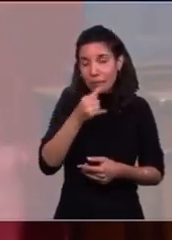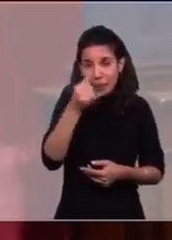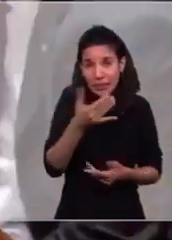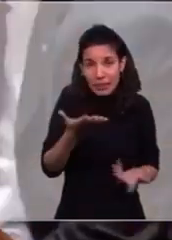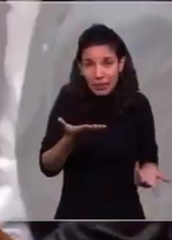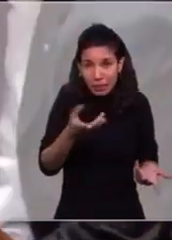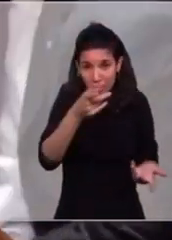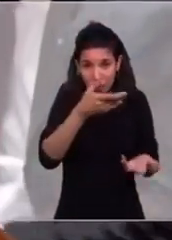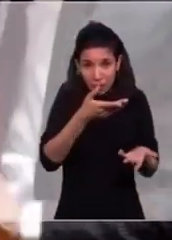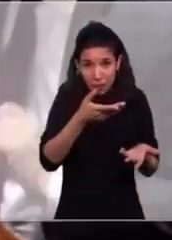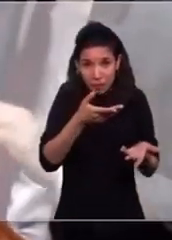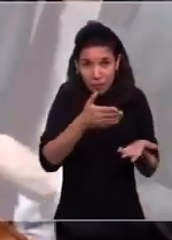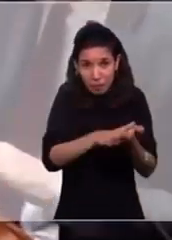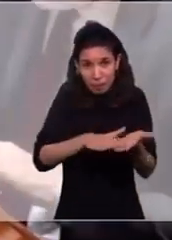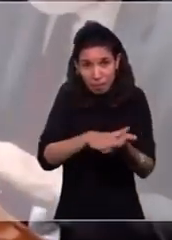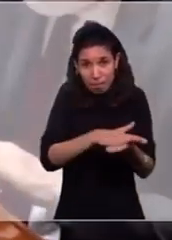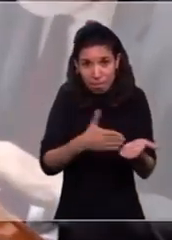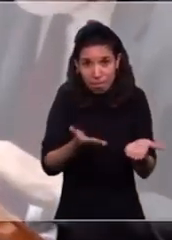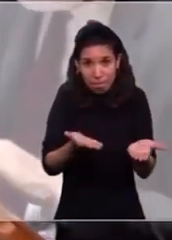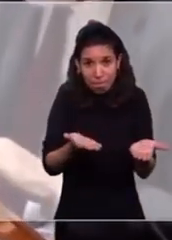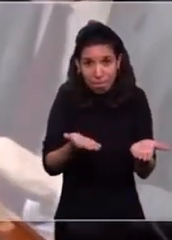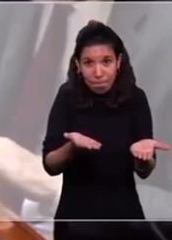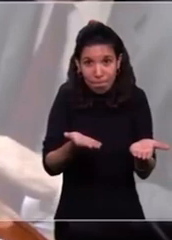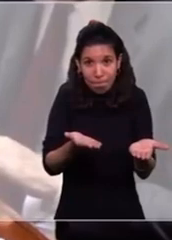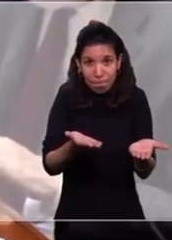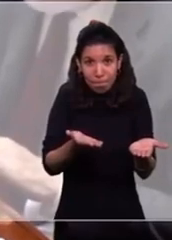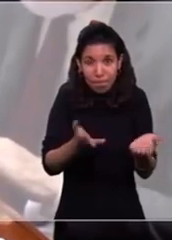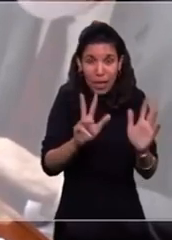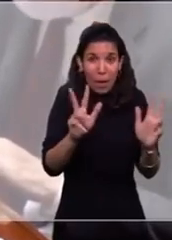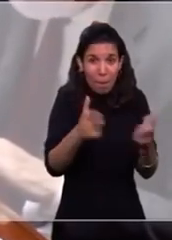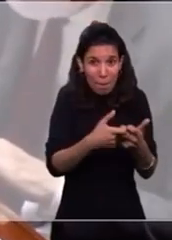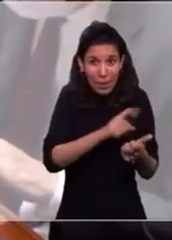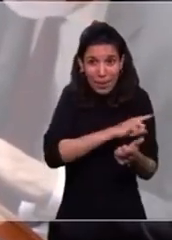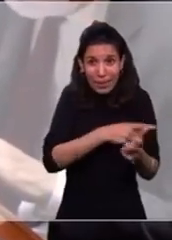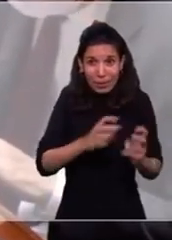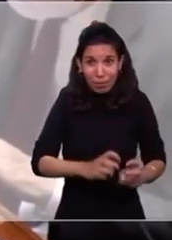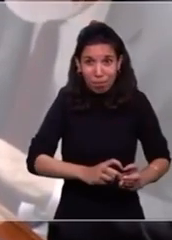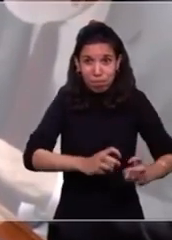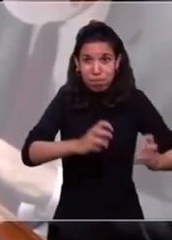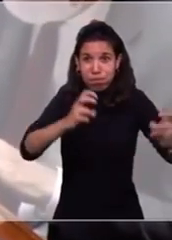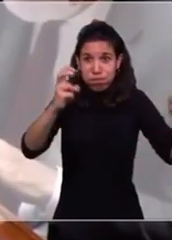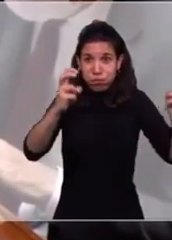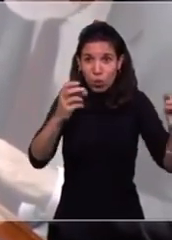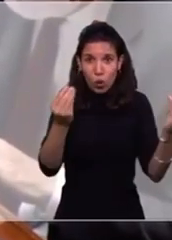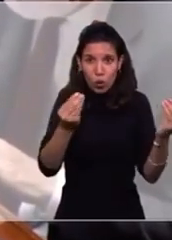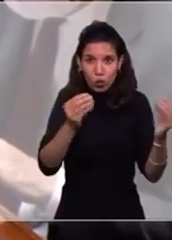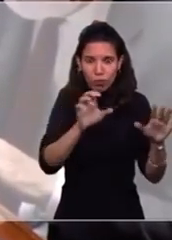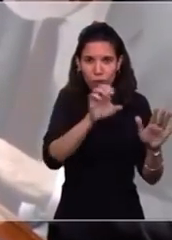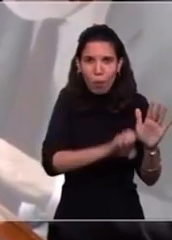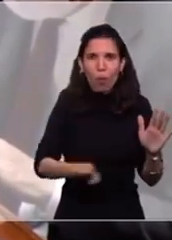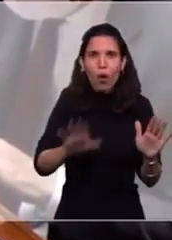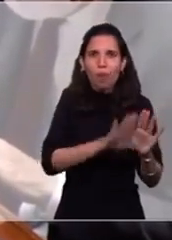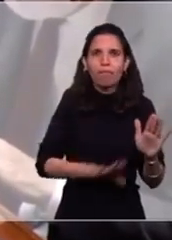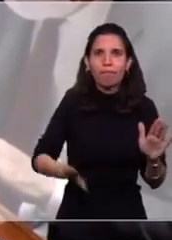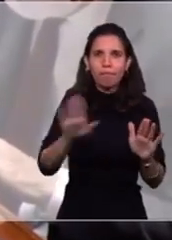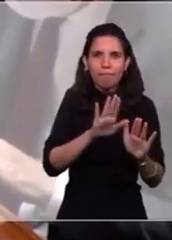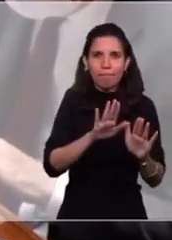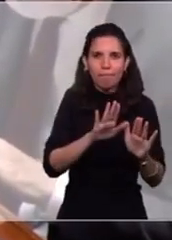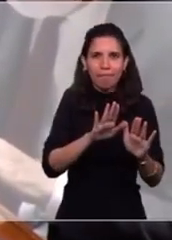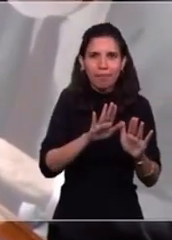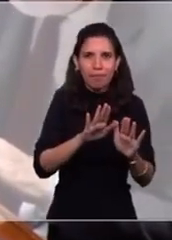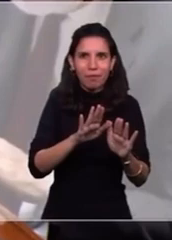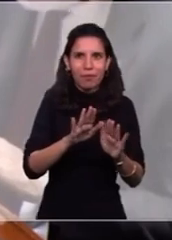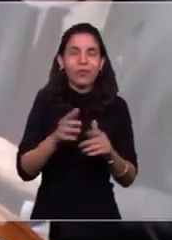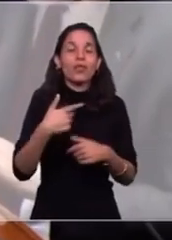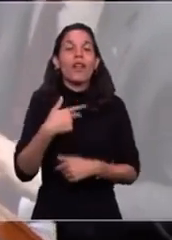bêtises pareilles. Excusez-moi. La hausse des prix de l'énergie, elle touche toute l'Europe. Elle est due à